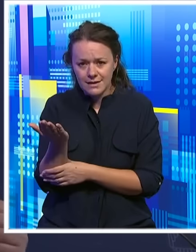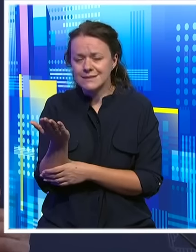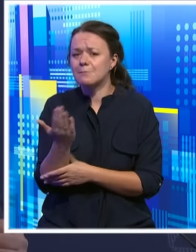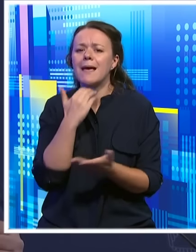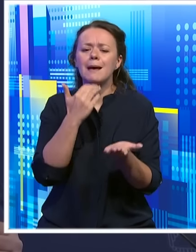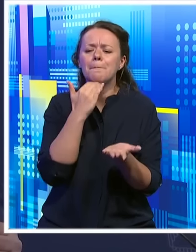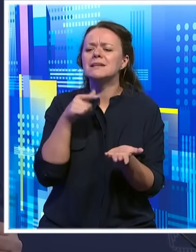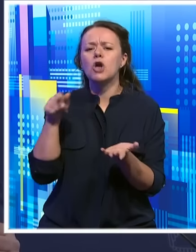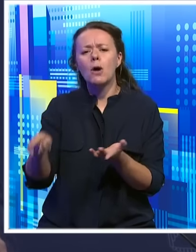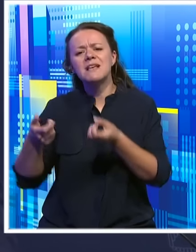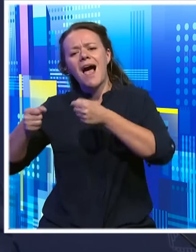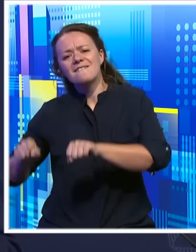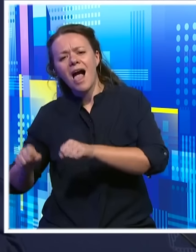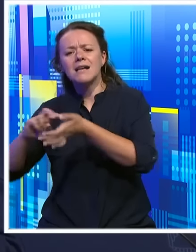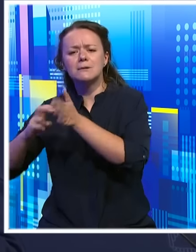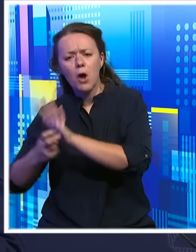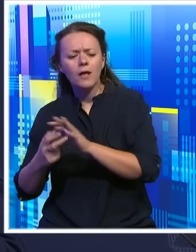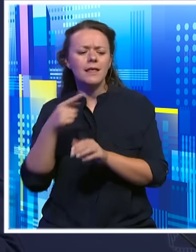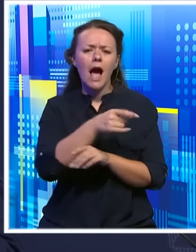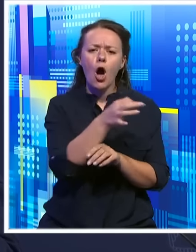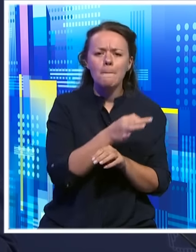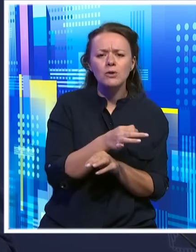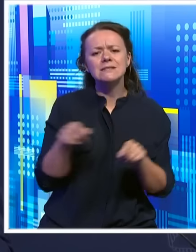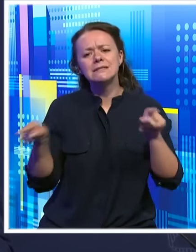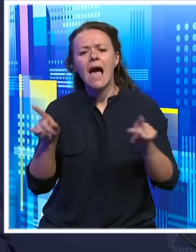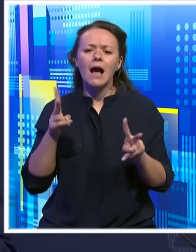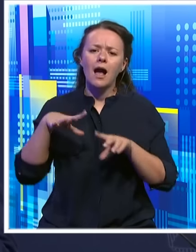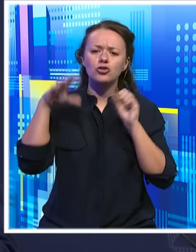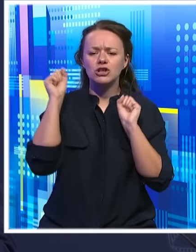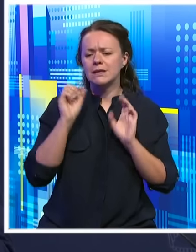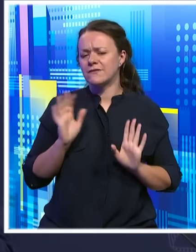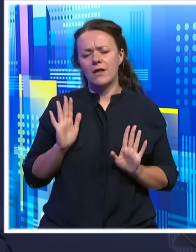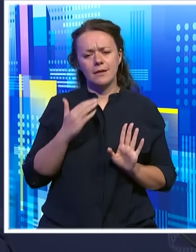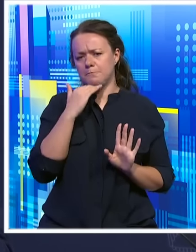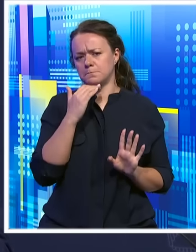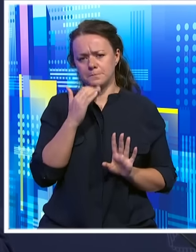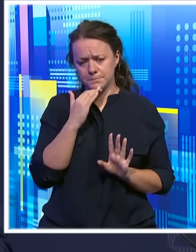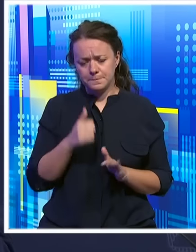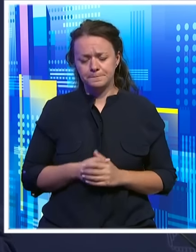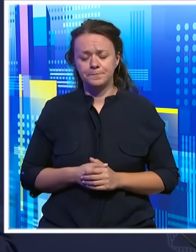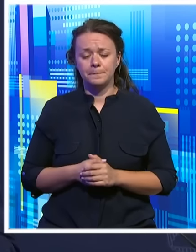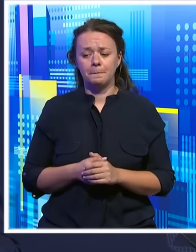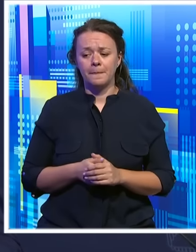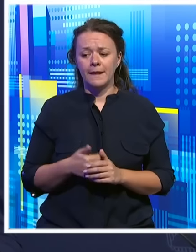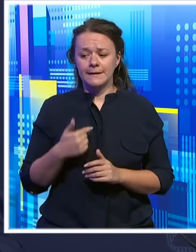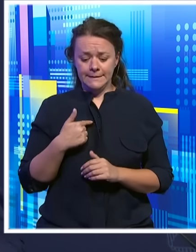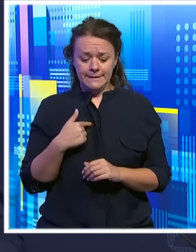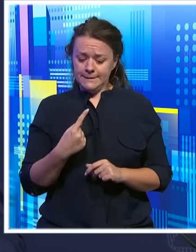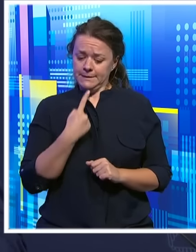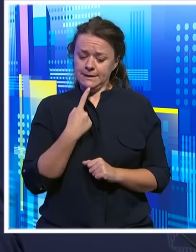strane to da tumače. Mi smo rekli da je Expo